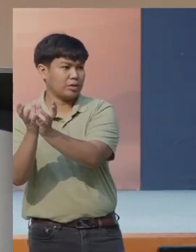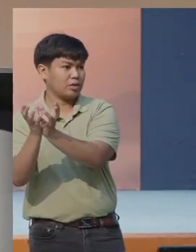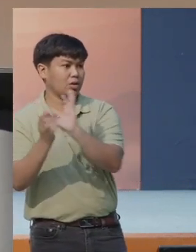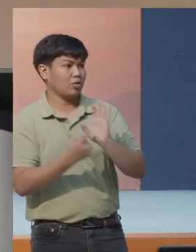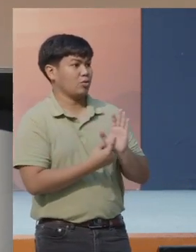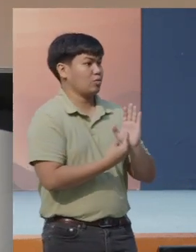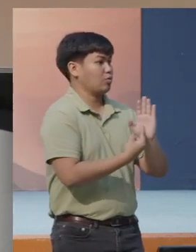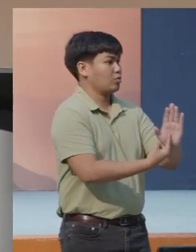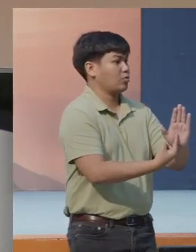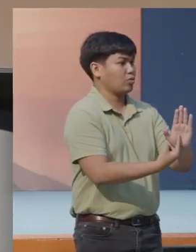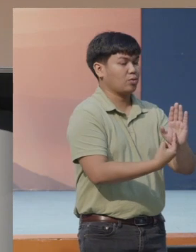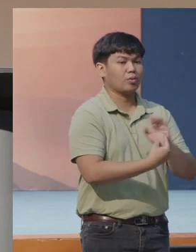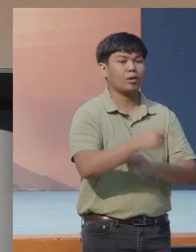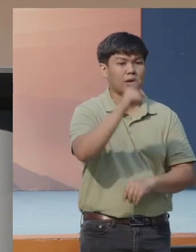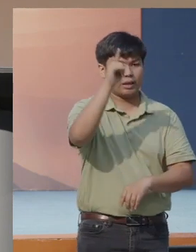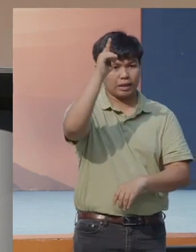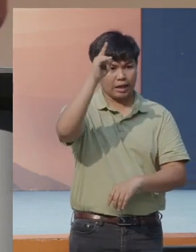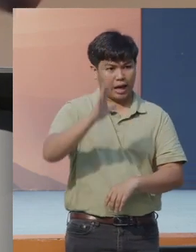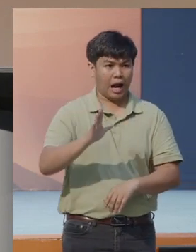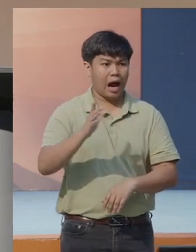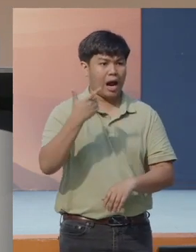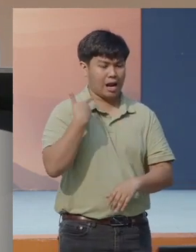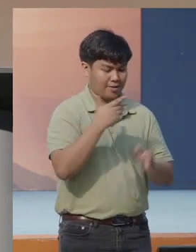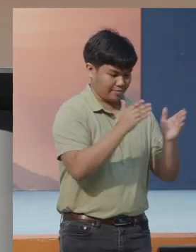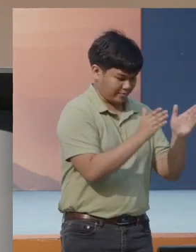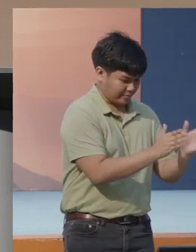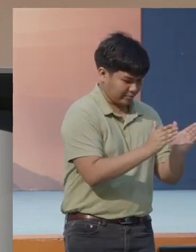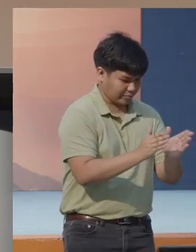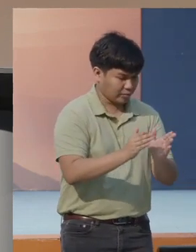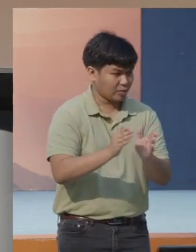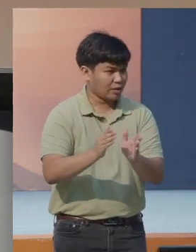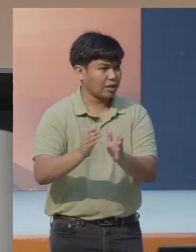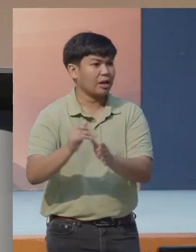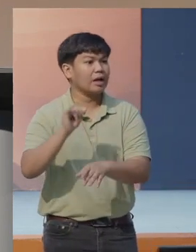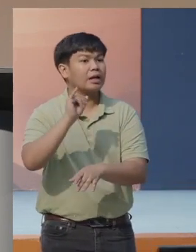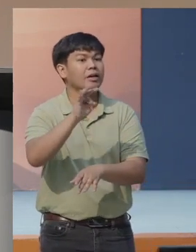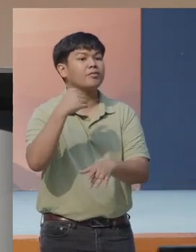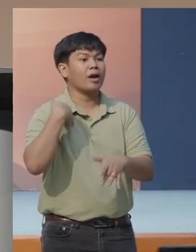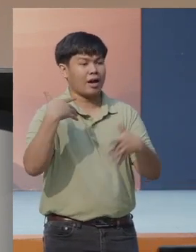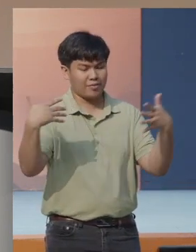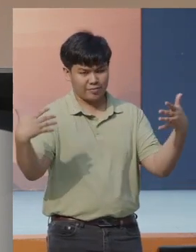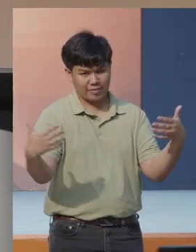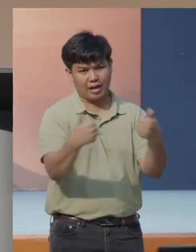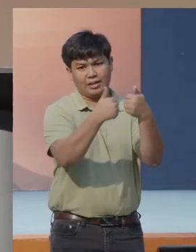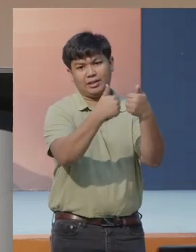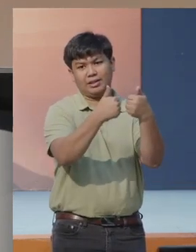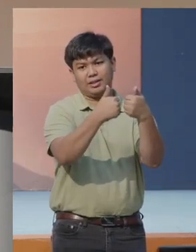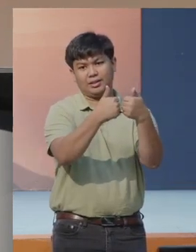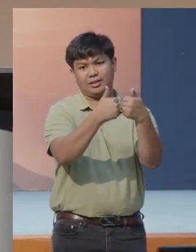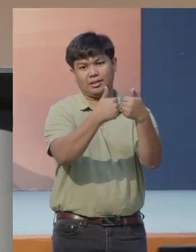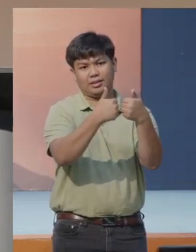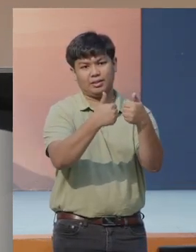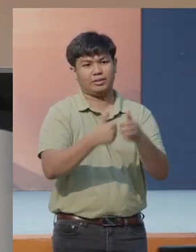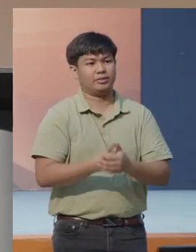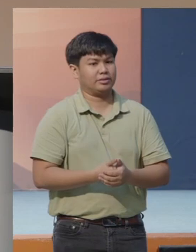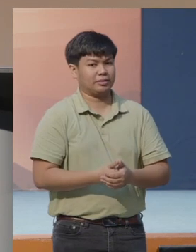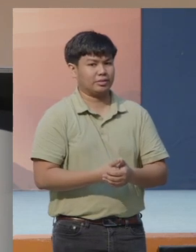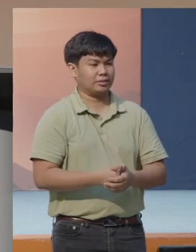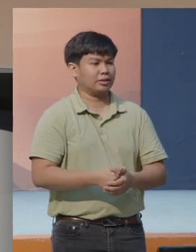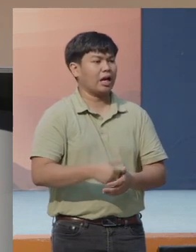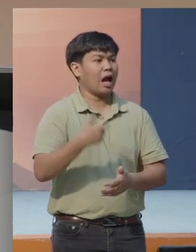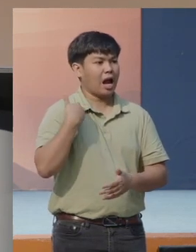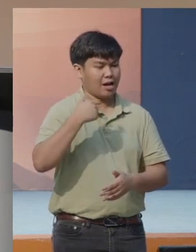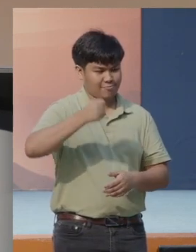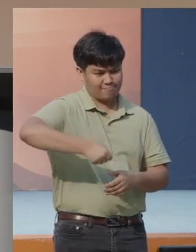natin dito na may due process na itinatalaga ang Diyos para sa kanyang